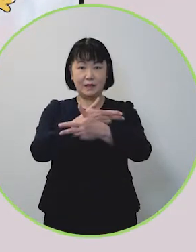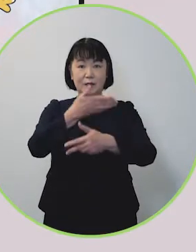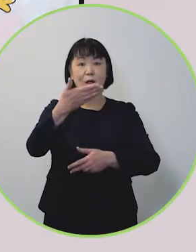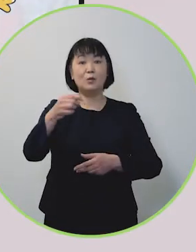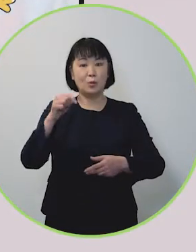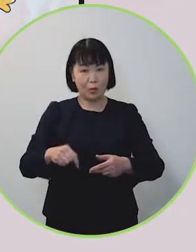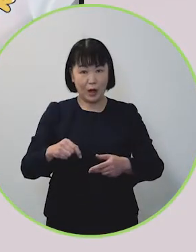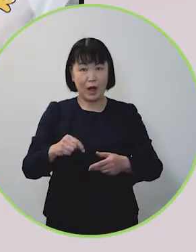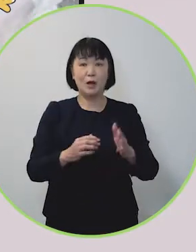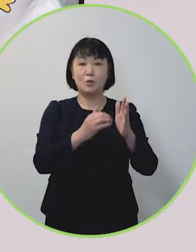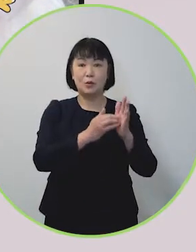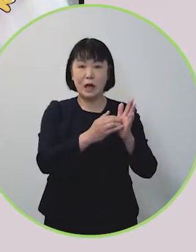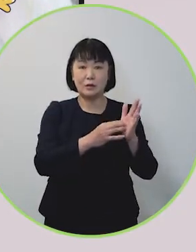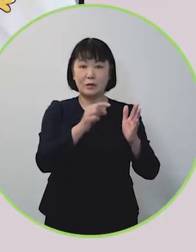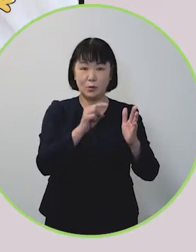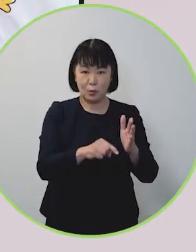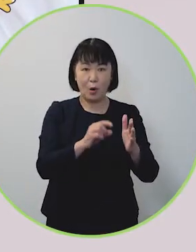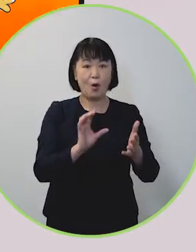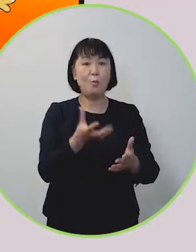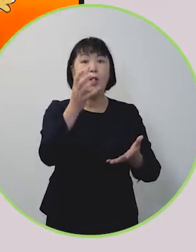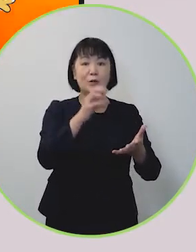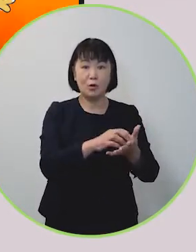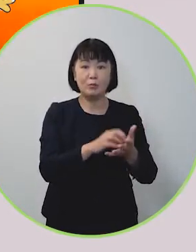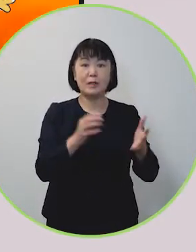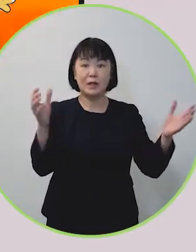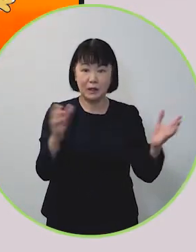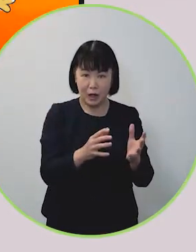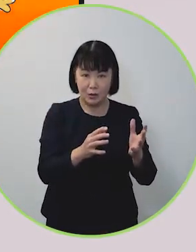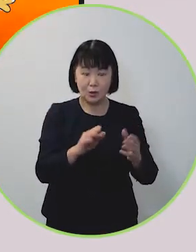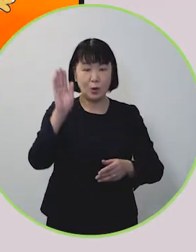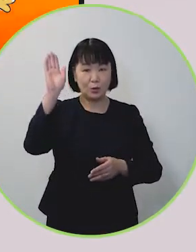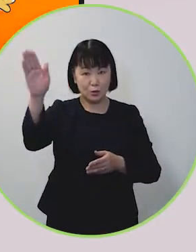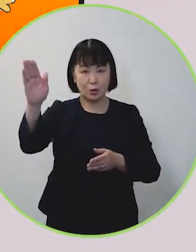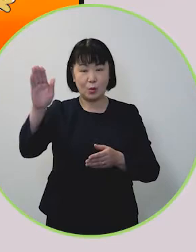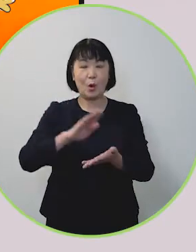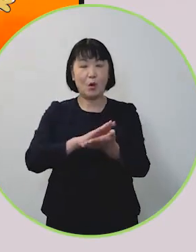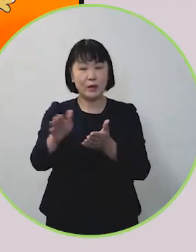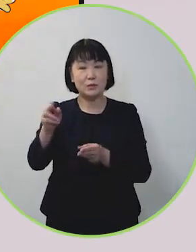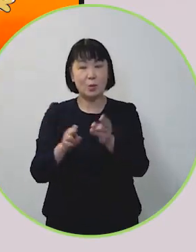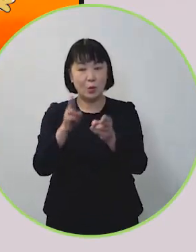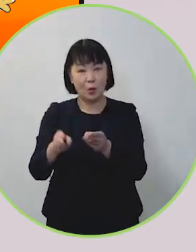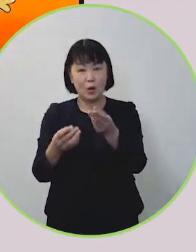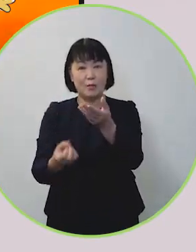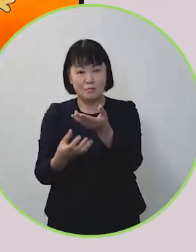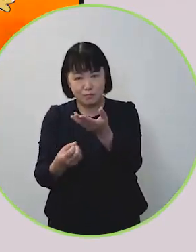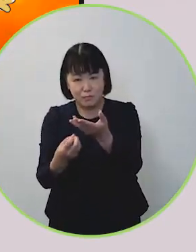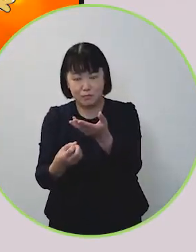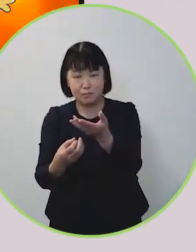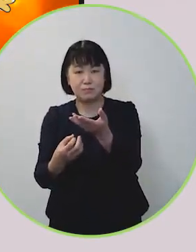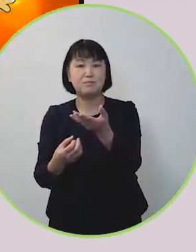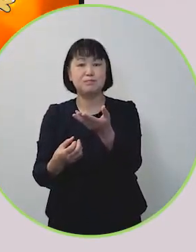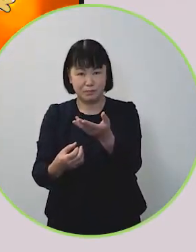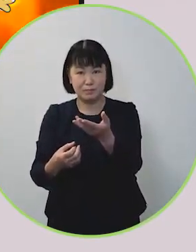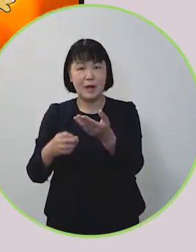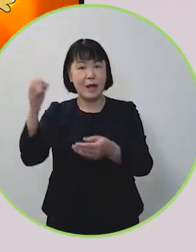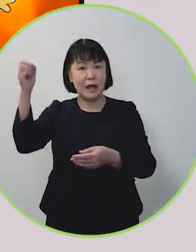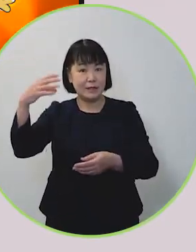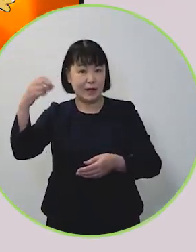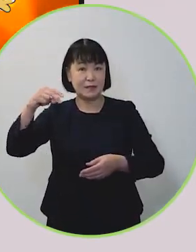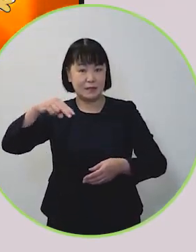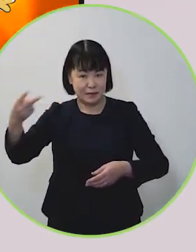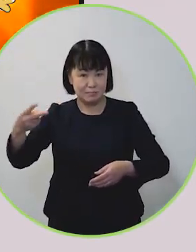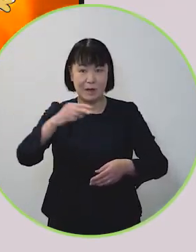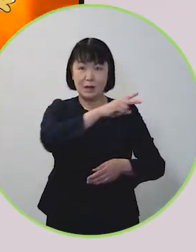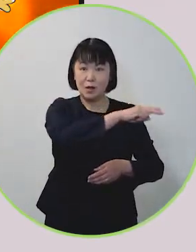帰宅は可燃ゴミとして回収し戦争工場で焼却しサーマルリサイクル